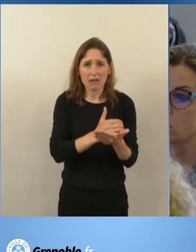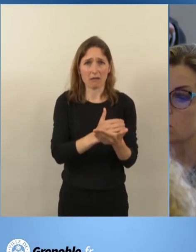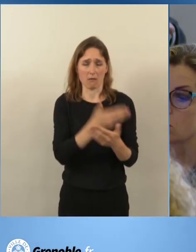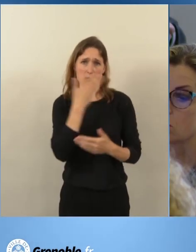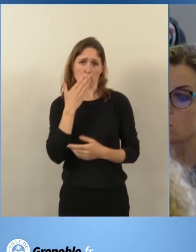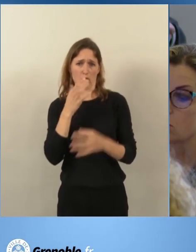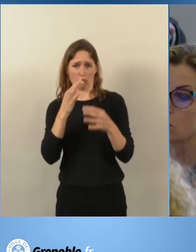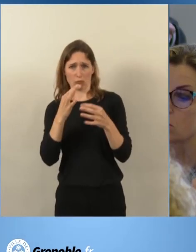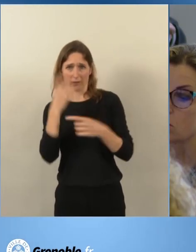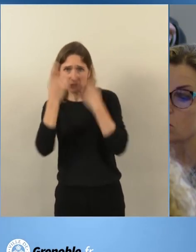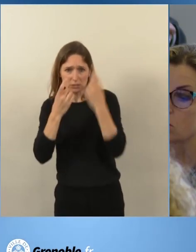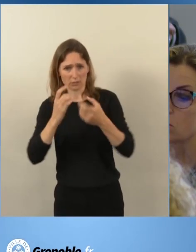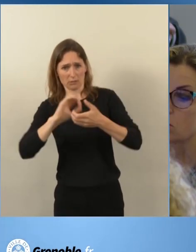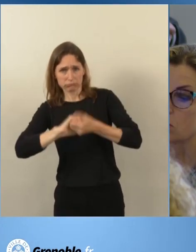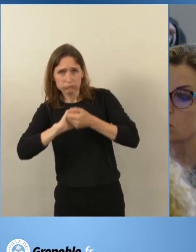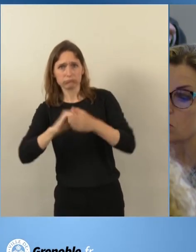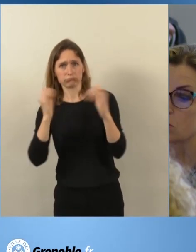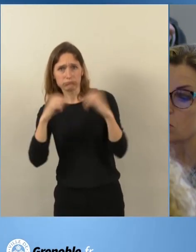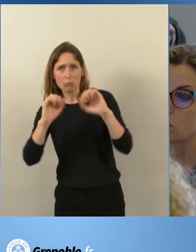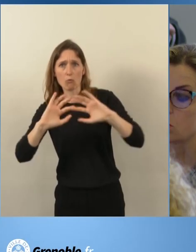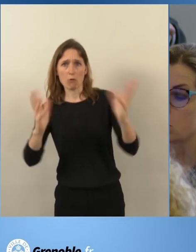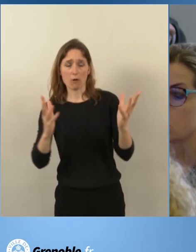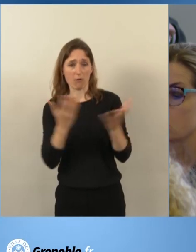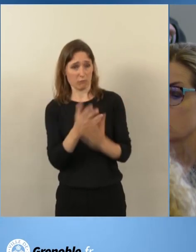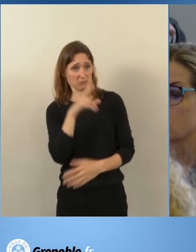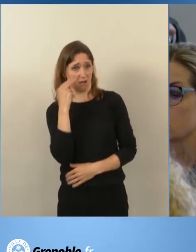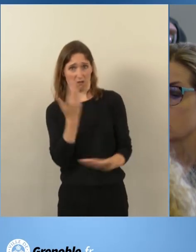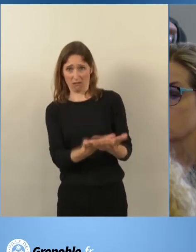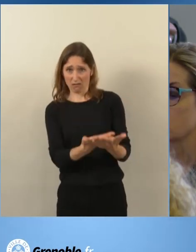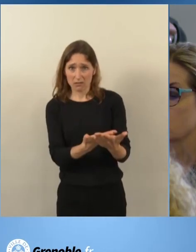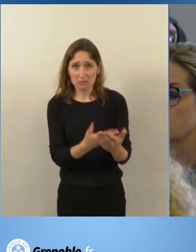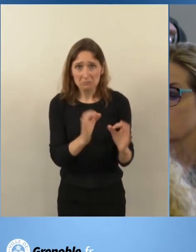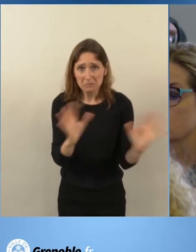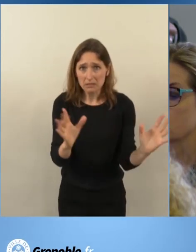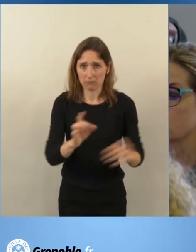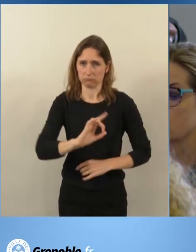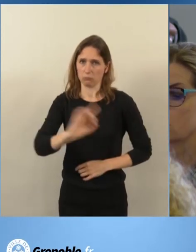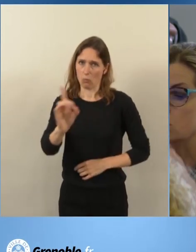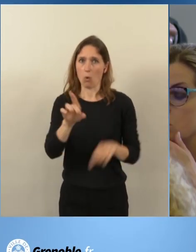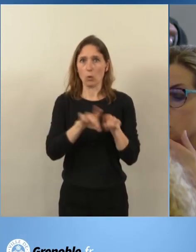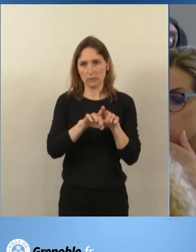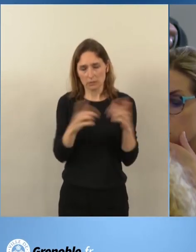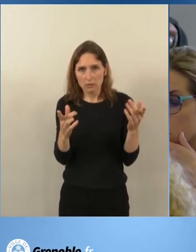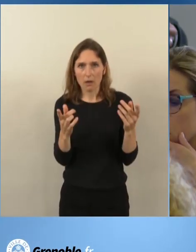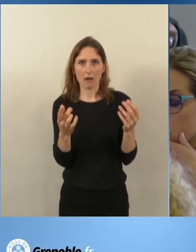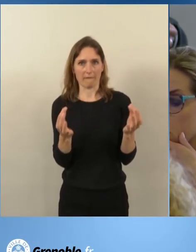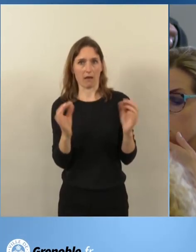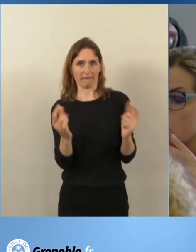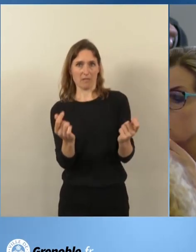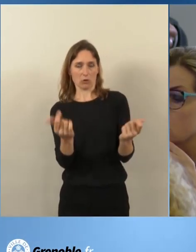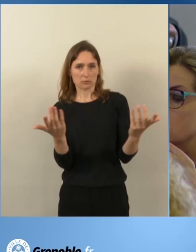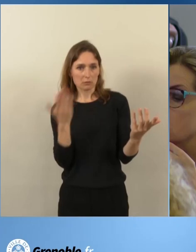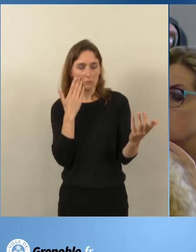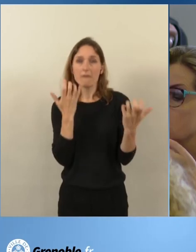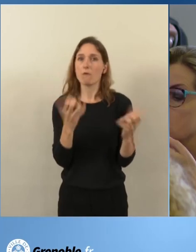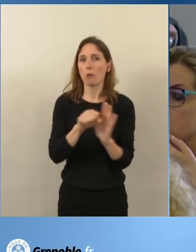amiable ne correspond aucunement au prétendu arc humaniste que vous prétendez incarner et surtout aussi financièrement si vous vouliez